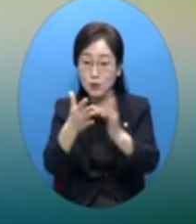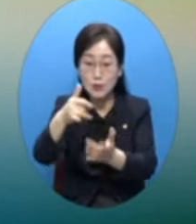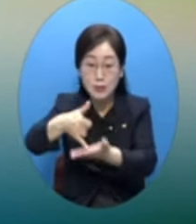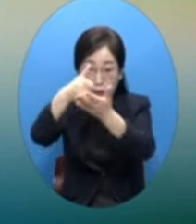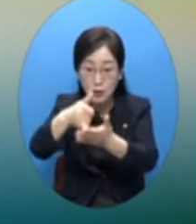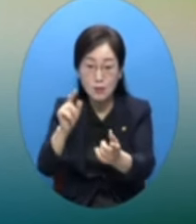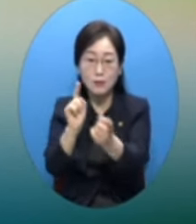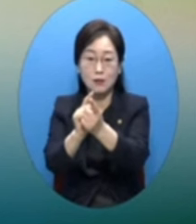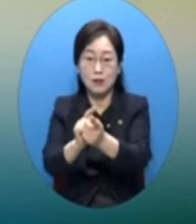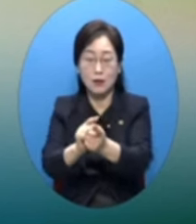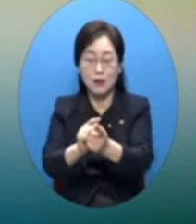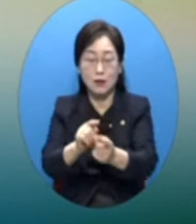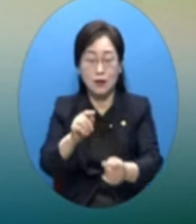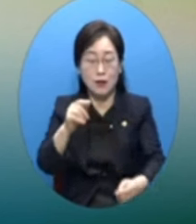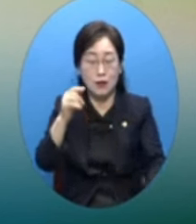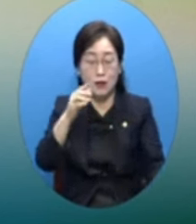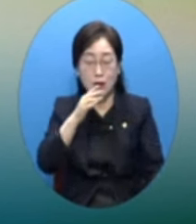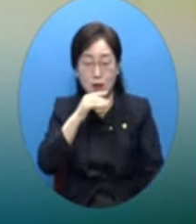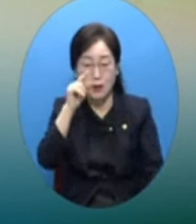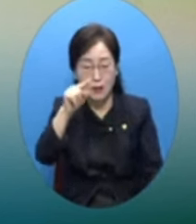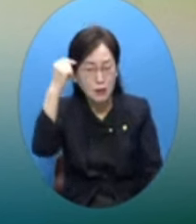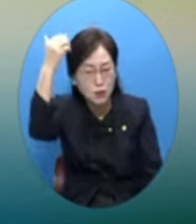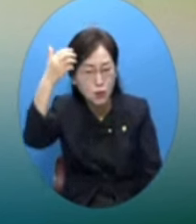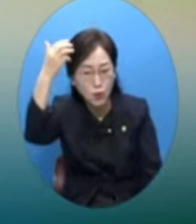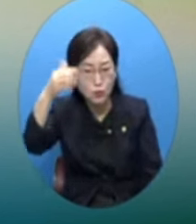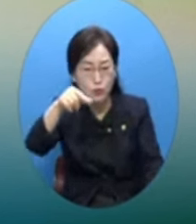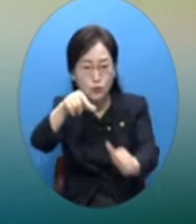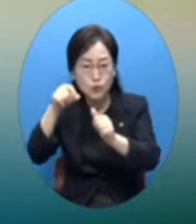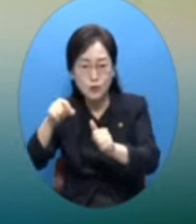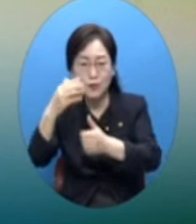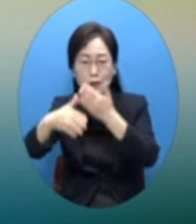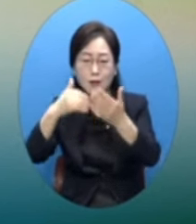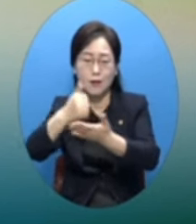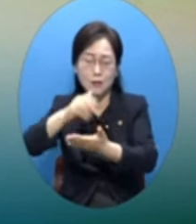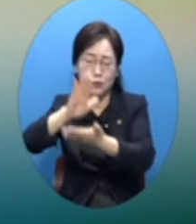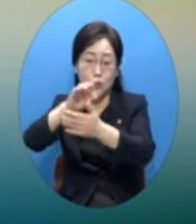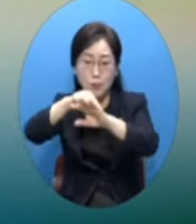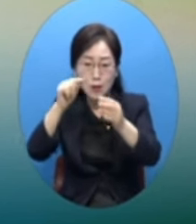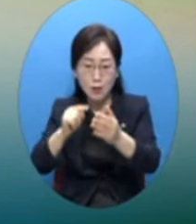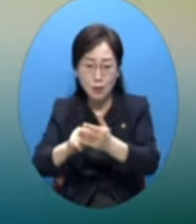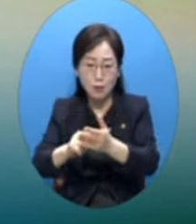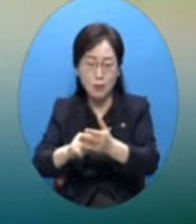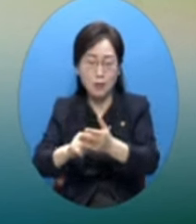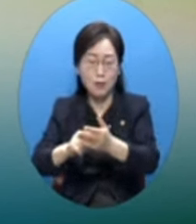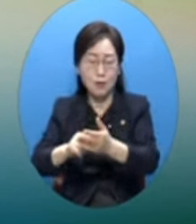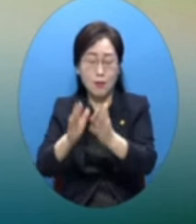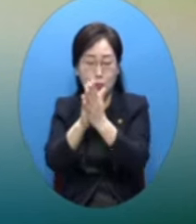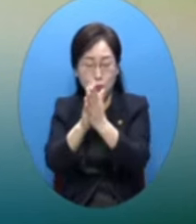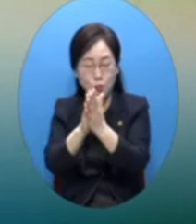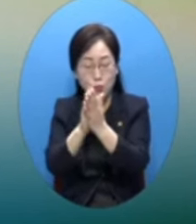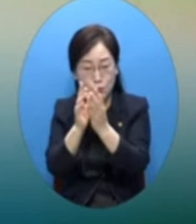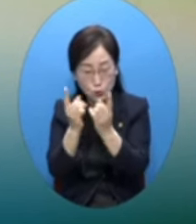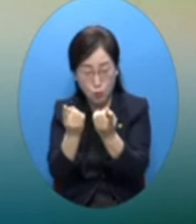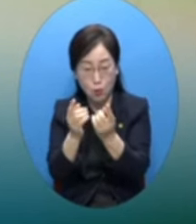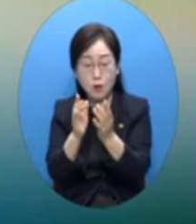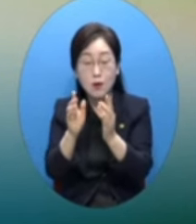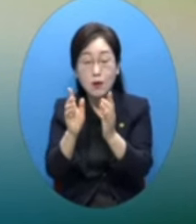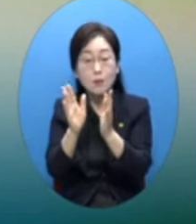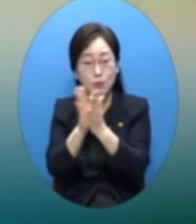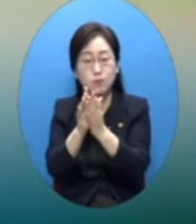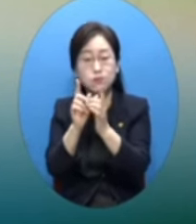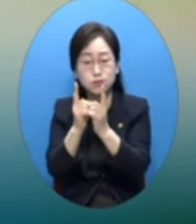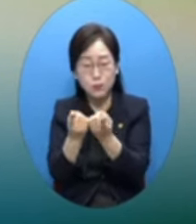한 영혼을 구원하시려는 하나님의 열망이 얼마나 엄청난지 몸소 경험하게 되었다. 저와 가족이 일어난 기적